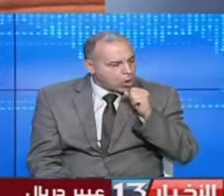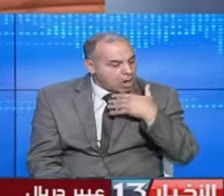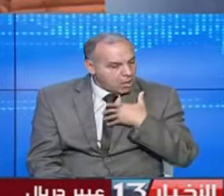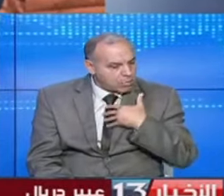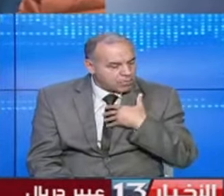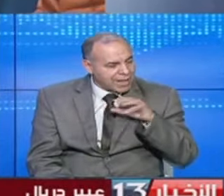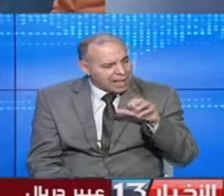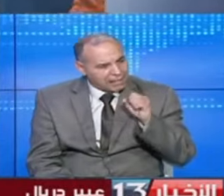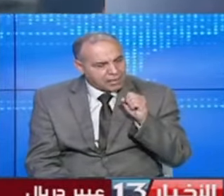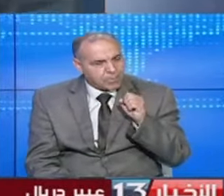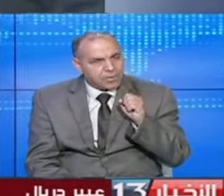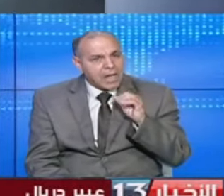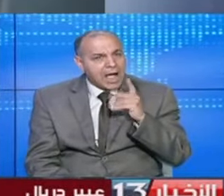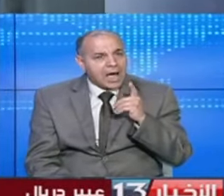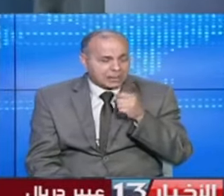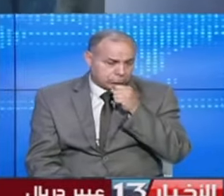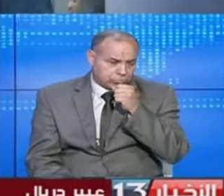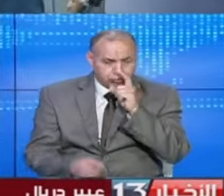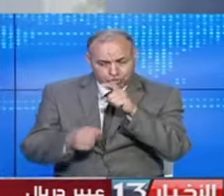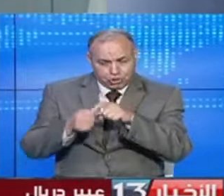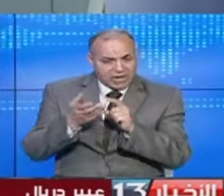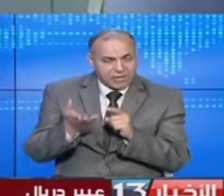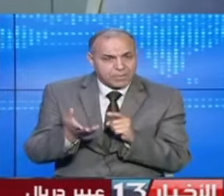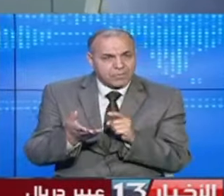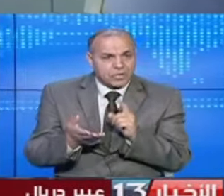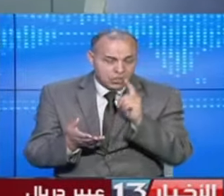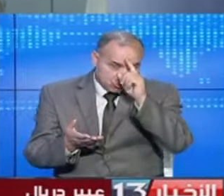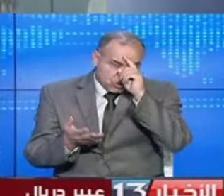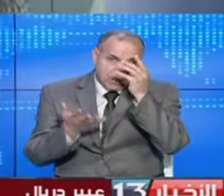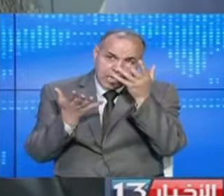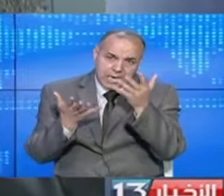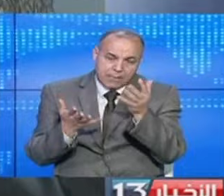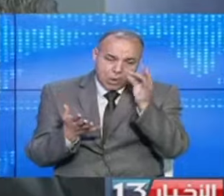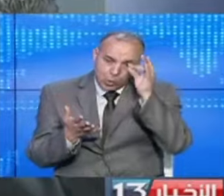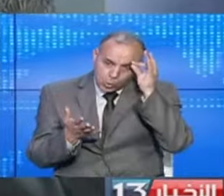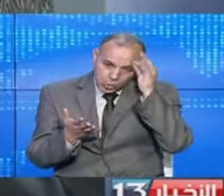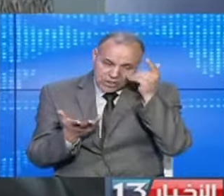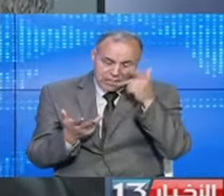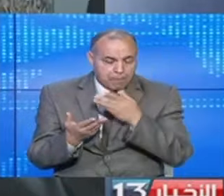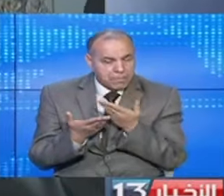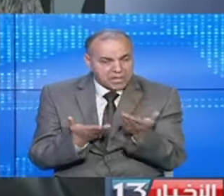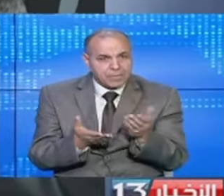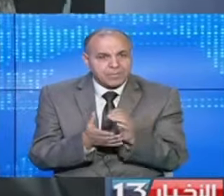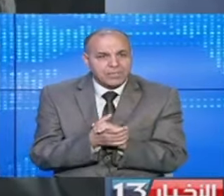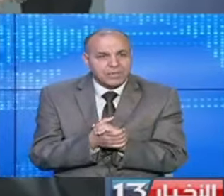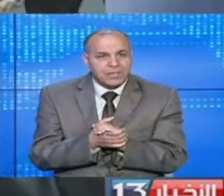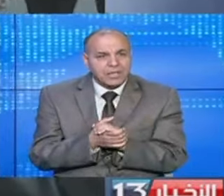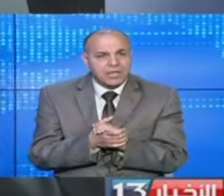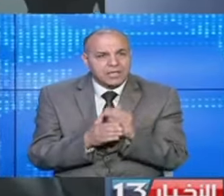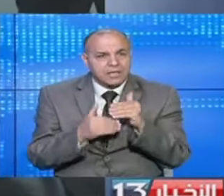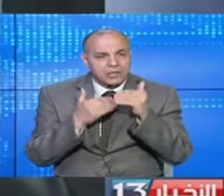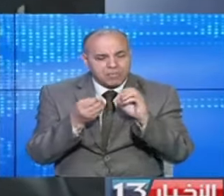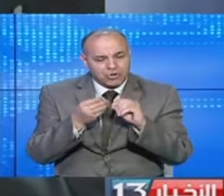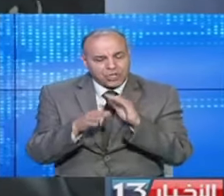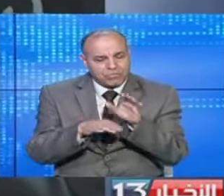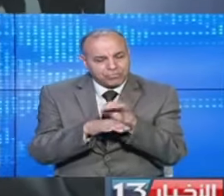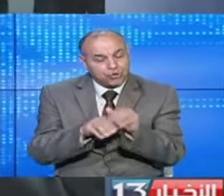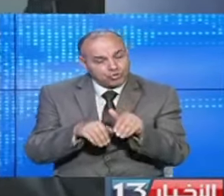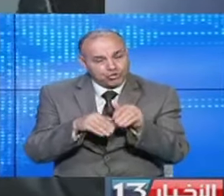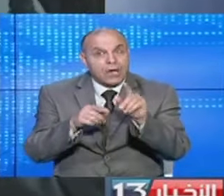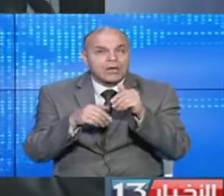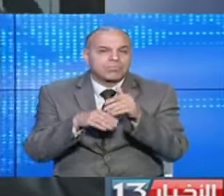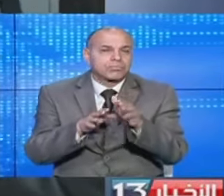أنا، وقلت علاش ليش ما نشاركش. إن شاء الله يا ربي تونس تكون بخير ونتعديوا الأزمة هذيا متاع